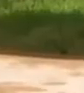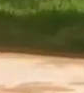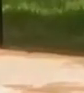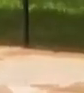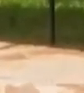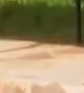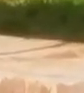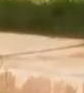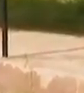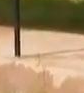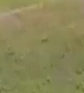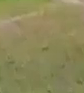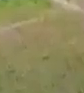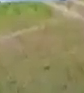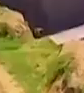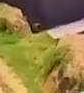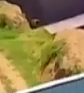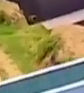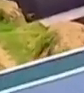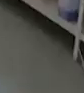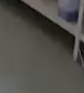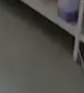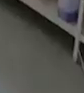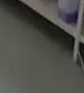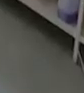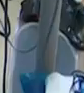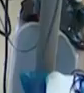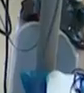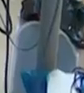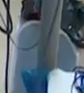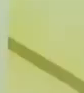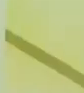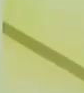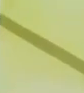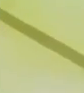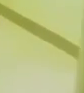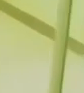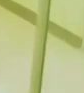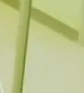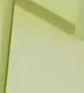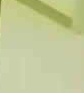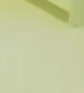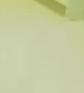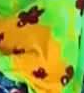vya kutolea huduma za afya nchini imeongezeka kutoka 7,014 hadi